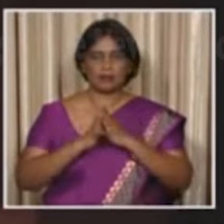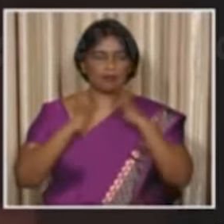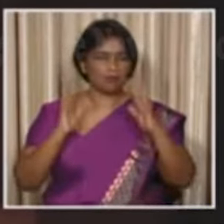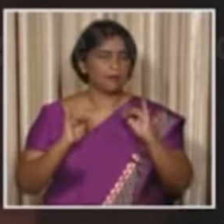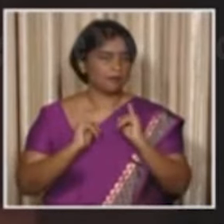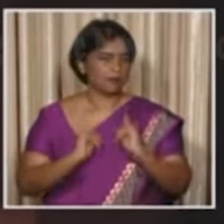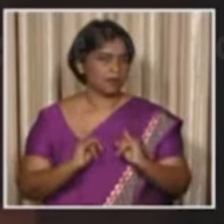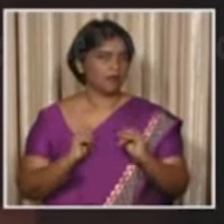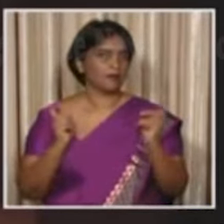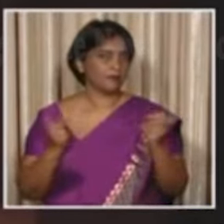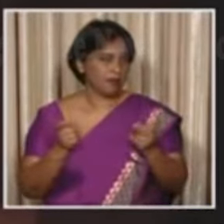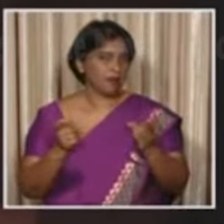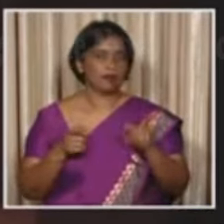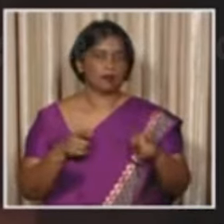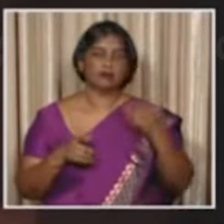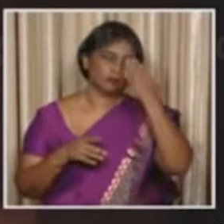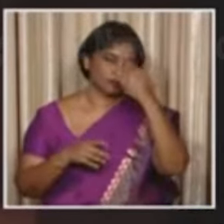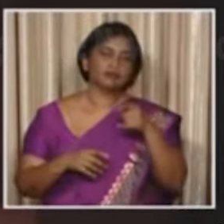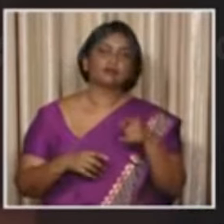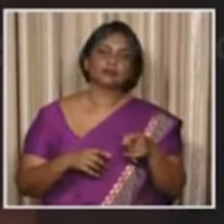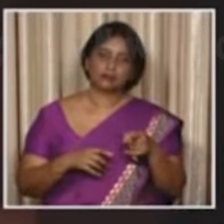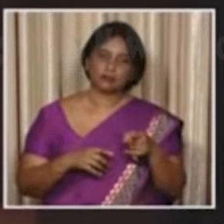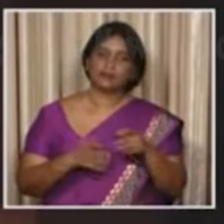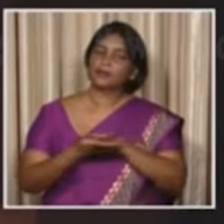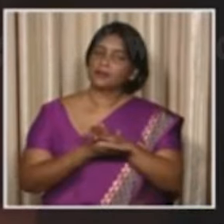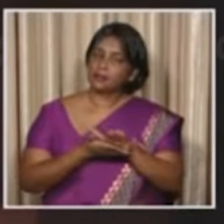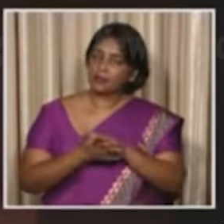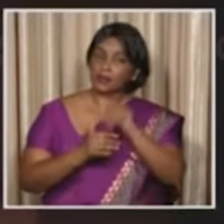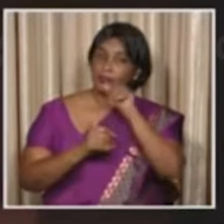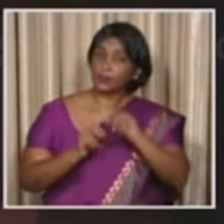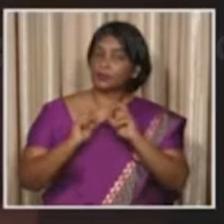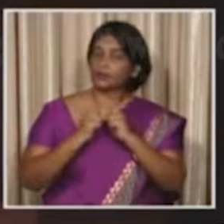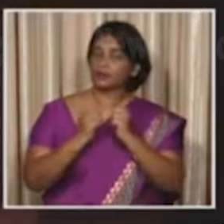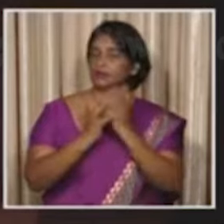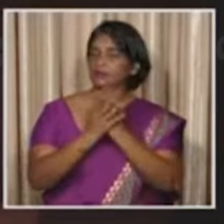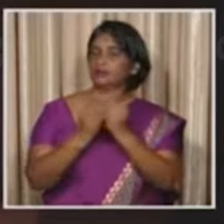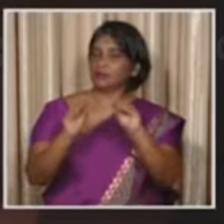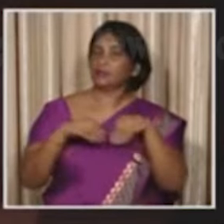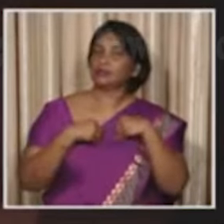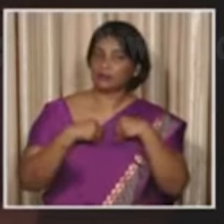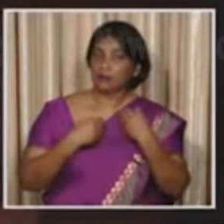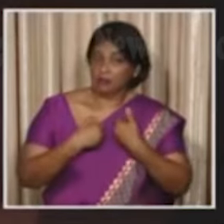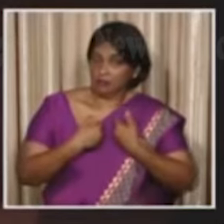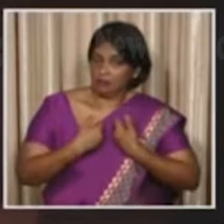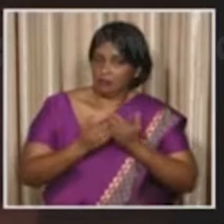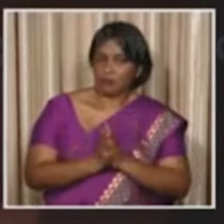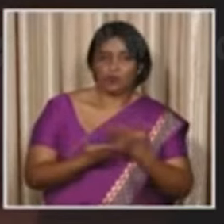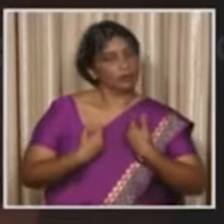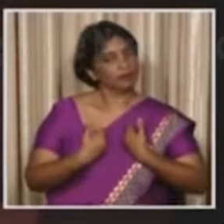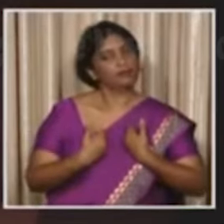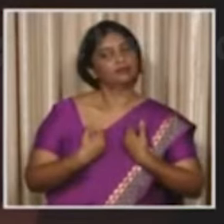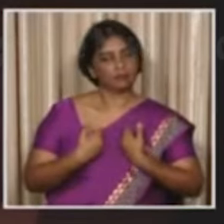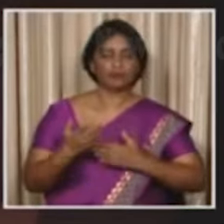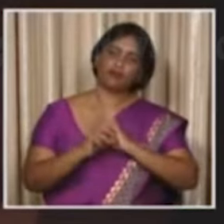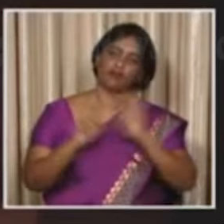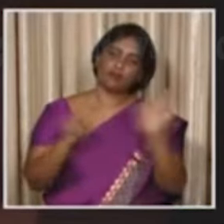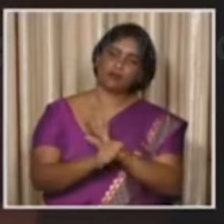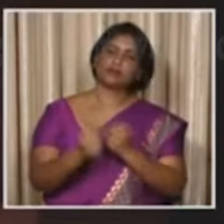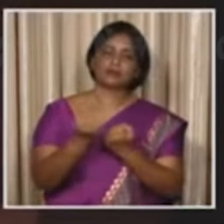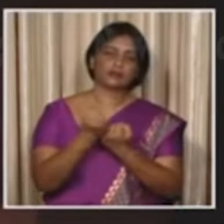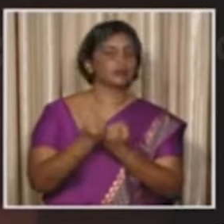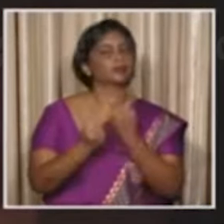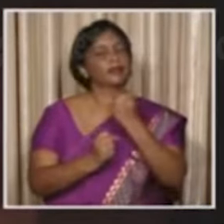තත්ත්වයක්. කරුණාකරලා ඒකට පැහැදිලි සිරසර විසඳුමක් ලබා දෙන්නට ඕන. අපි අපේ පැත්තෙන් දෙන්න පුළුවන් උපරිම සහයෝගය ලබා